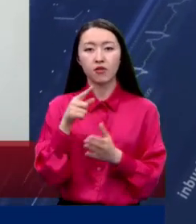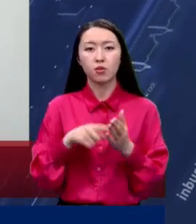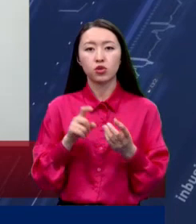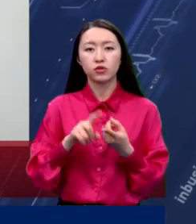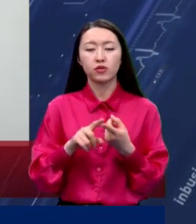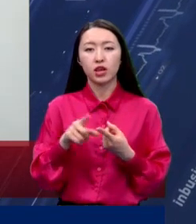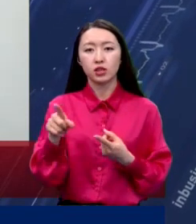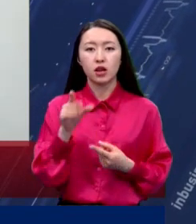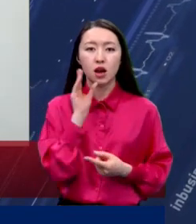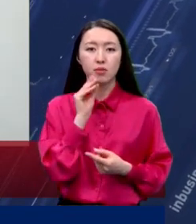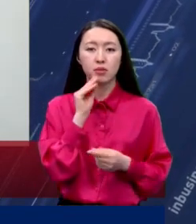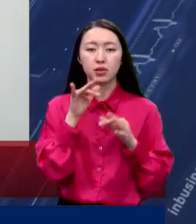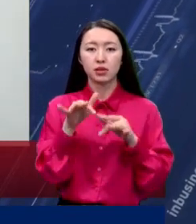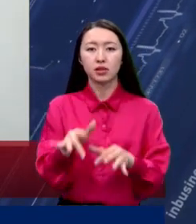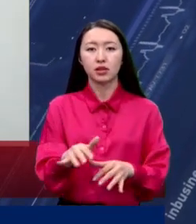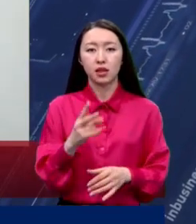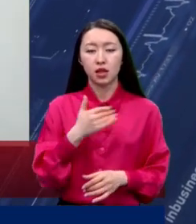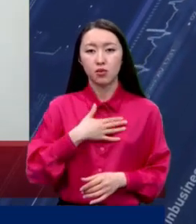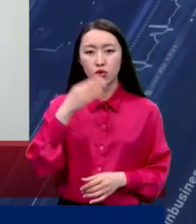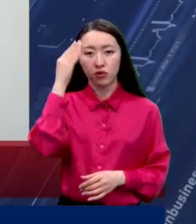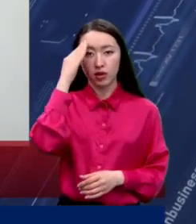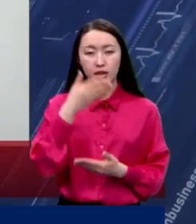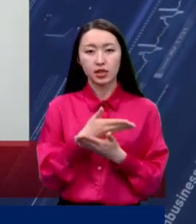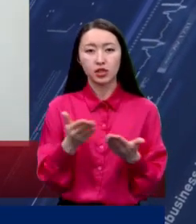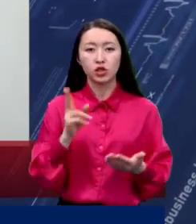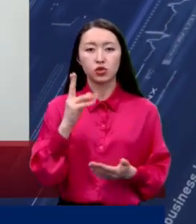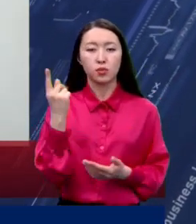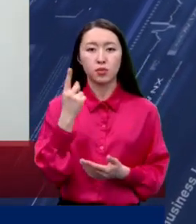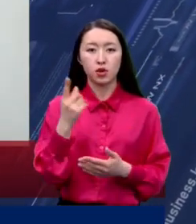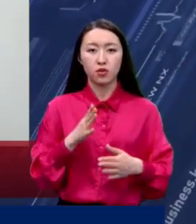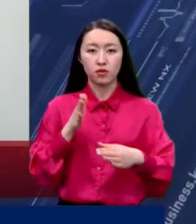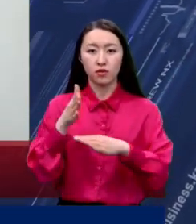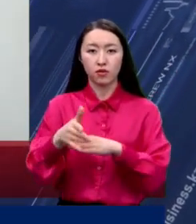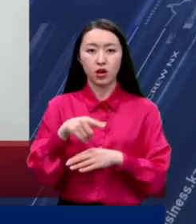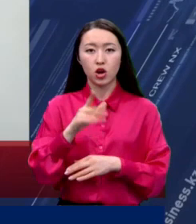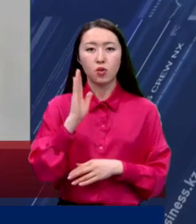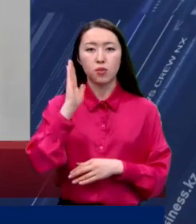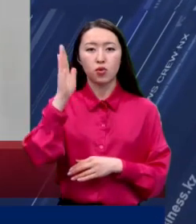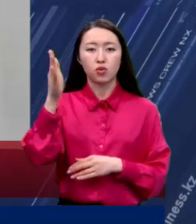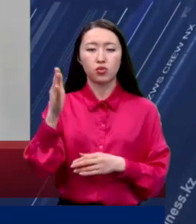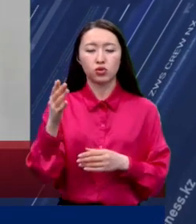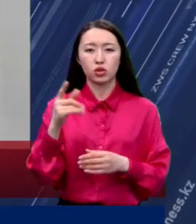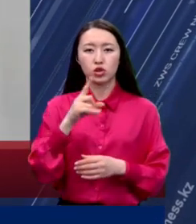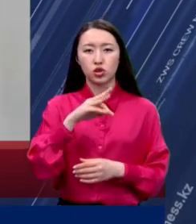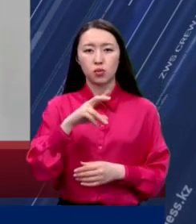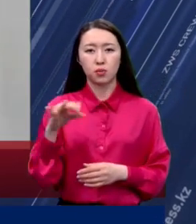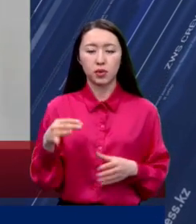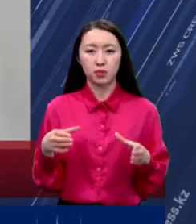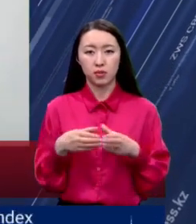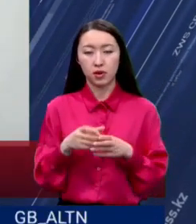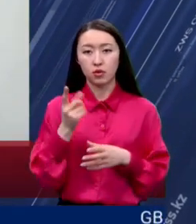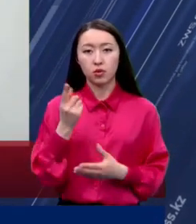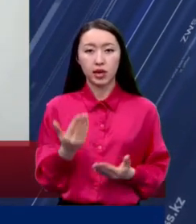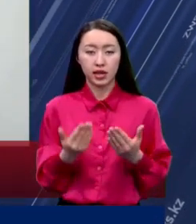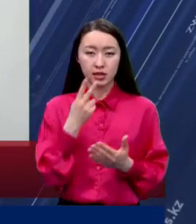жизнеспособности, потому что, ну, на мой взгляд, скорее всего, те, кто пойдет в первую волну, это будущие зомби партии, потому что, ну, даже если